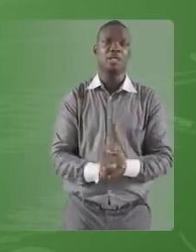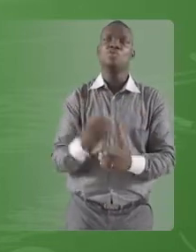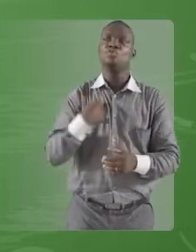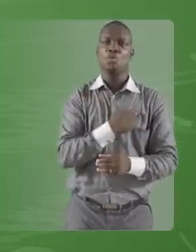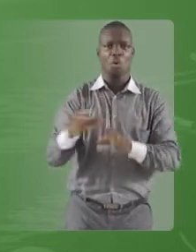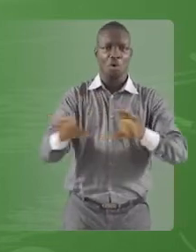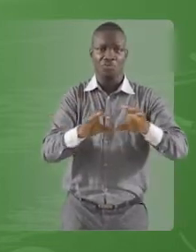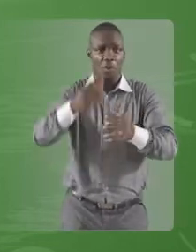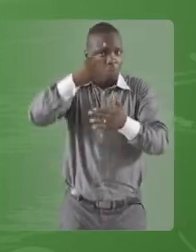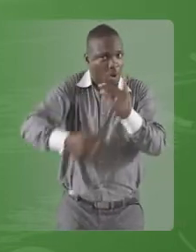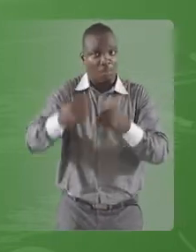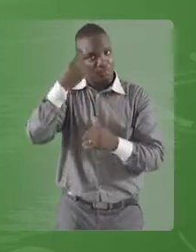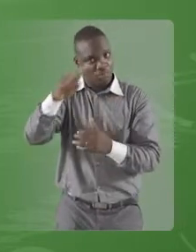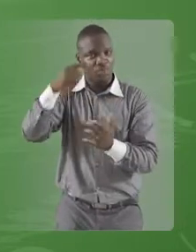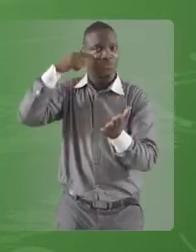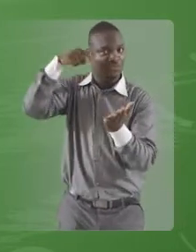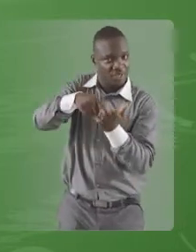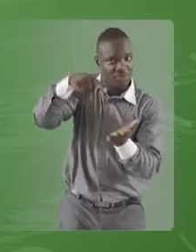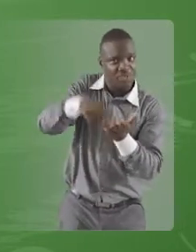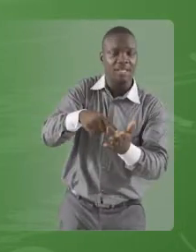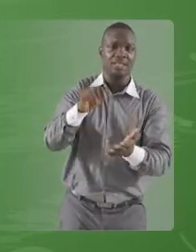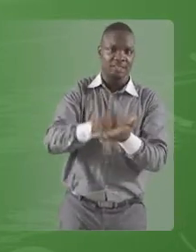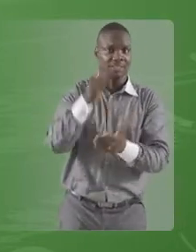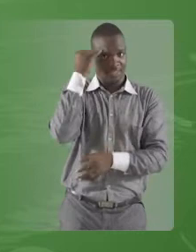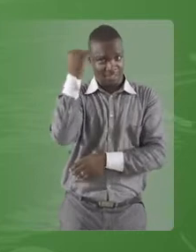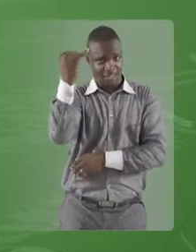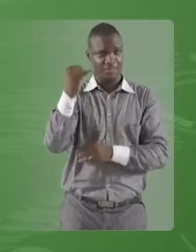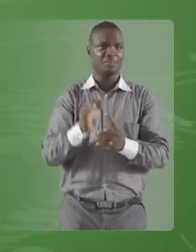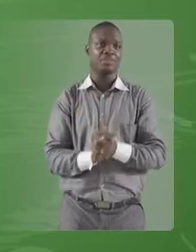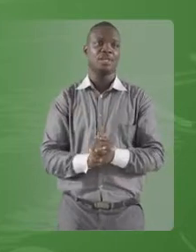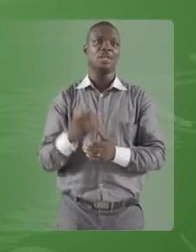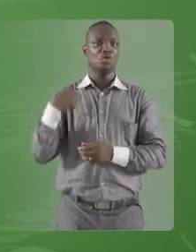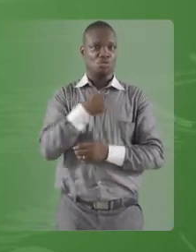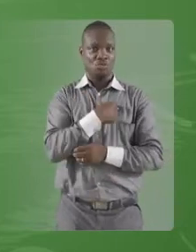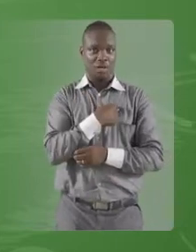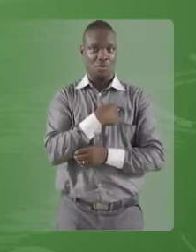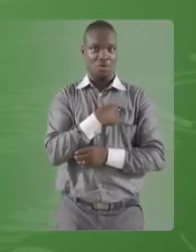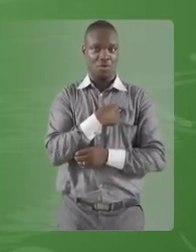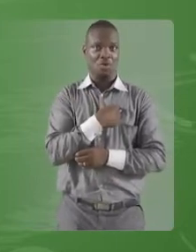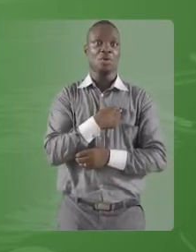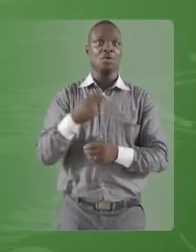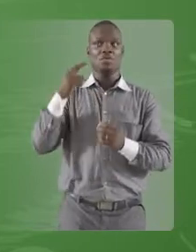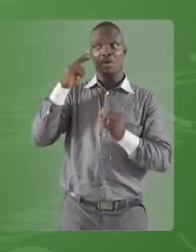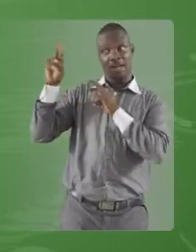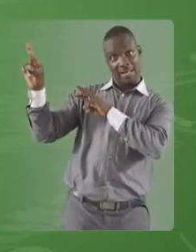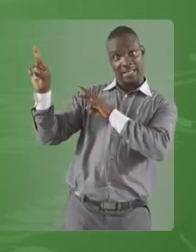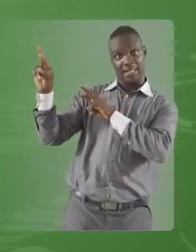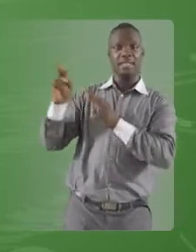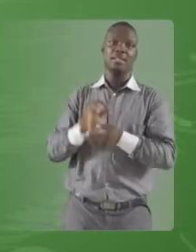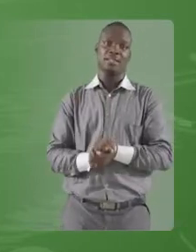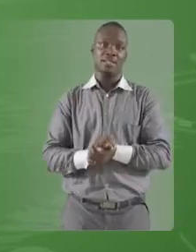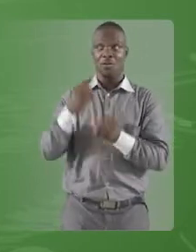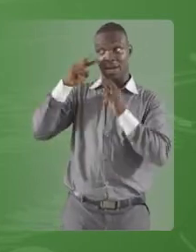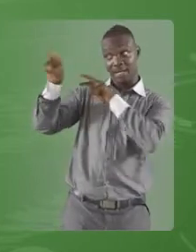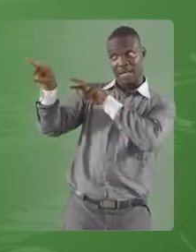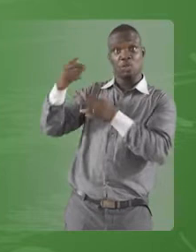pour vérifier cette hypothèse? Eh bien, nous allons faire une observation. Mais l'observation de